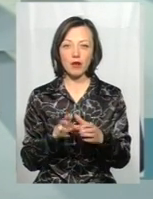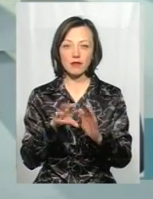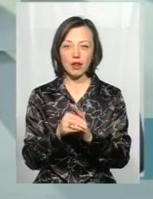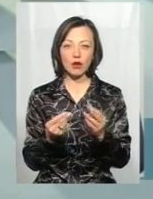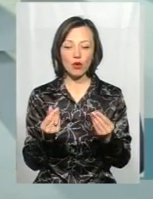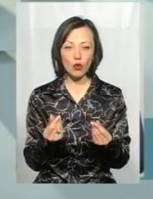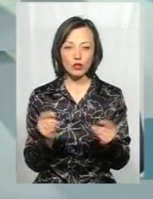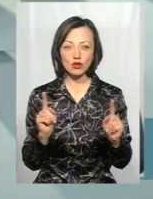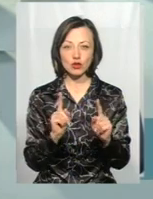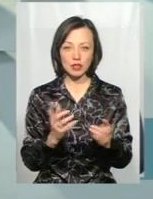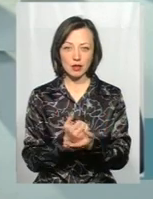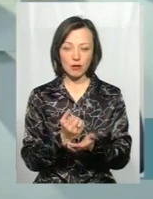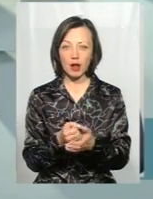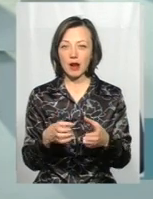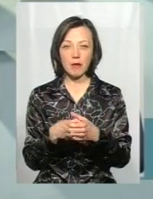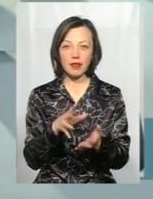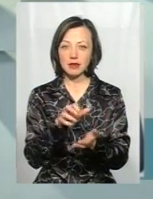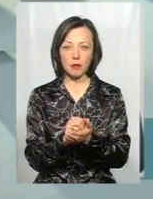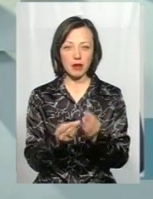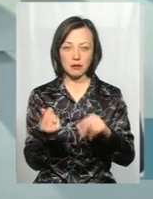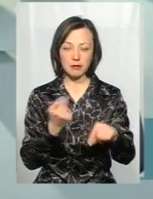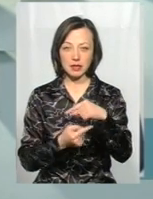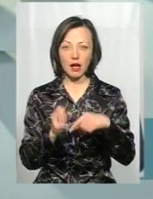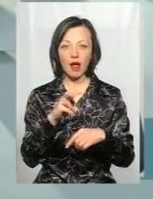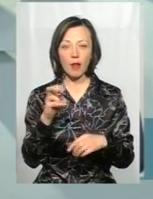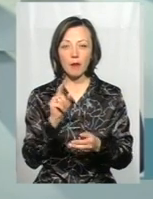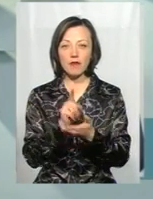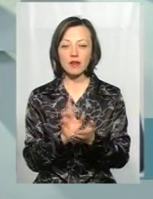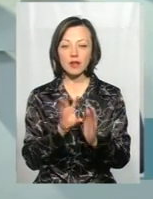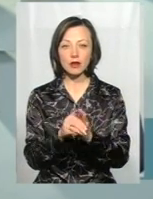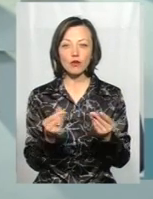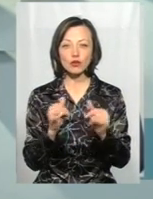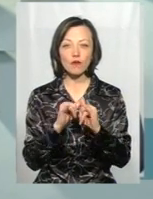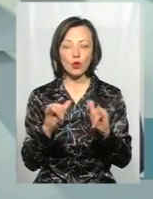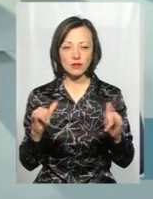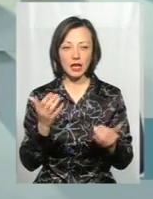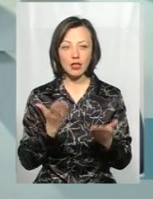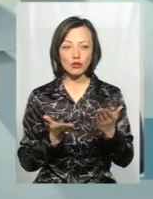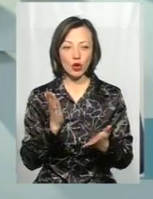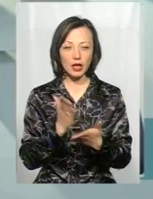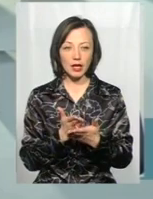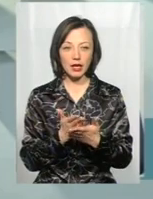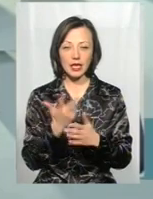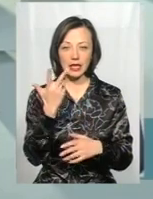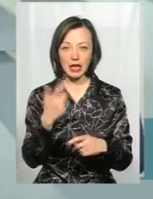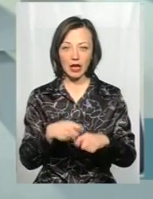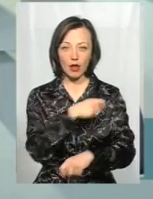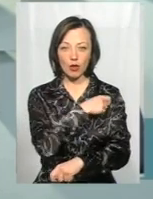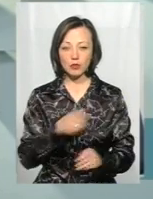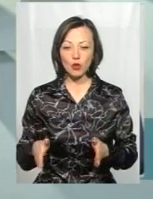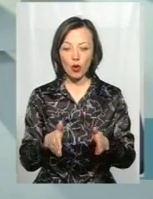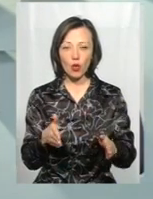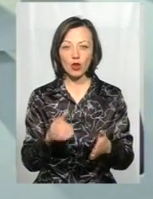то, що вона заробить. Громада не займається бізнесом, але вона повинна вкладати гроші в розвиток. Якщо є 3 кілометри дороги, через